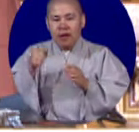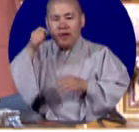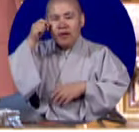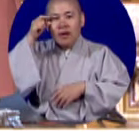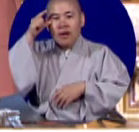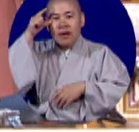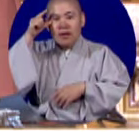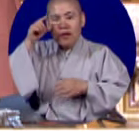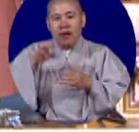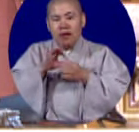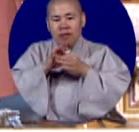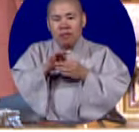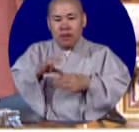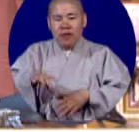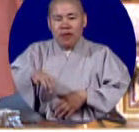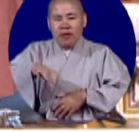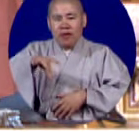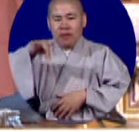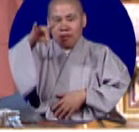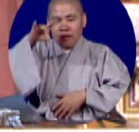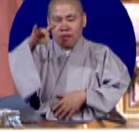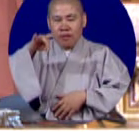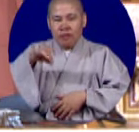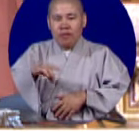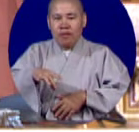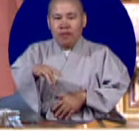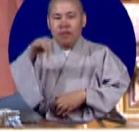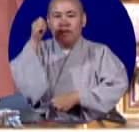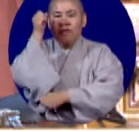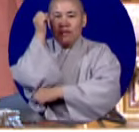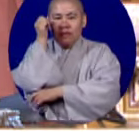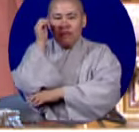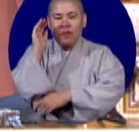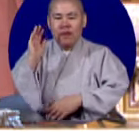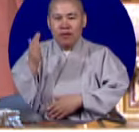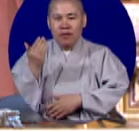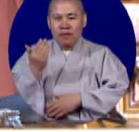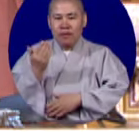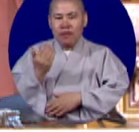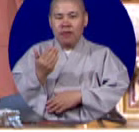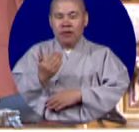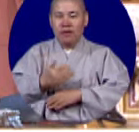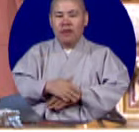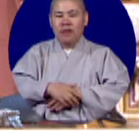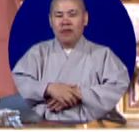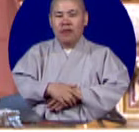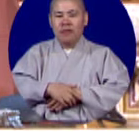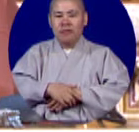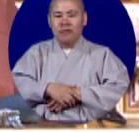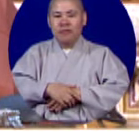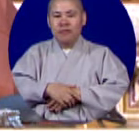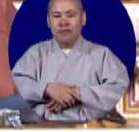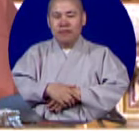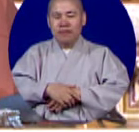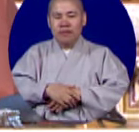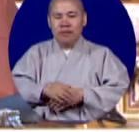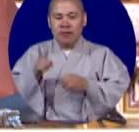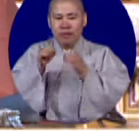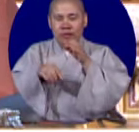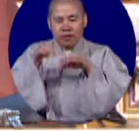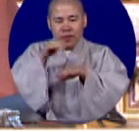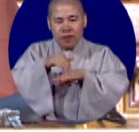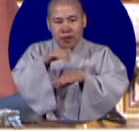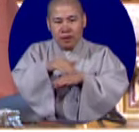깨달음의 처음 양식이다 이거예요. 초자량 처음 초자. 그런 겁니다. 그러니까 이 수행이라고